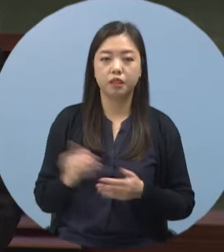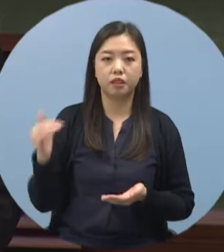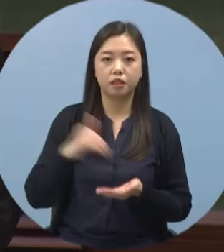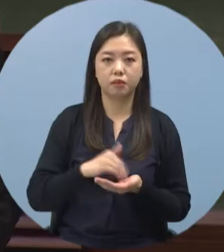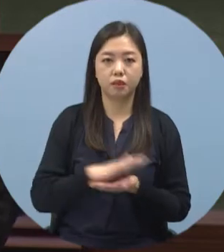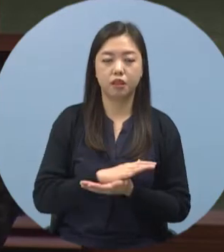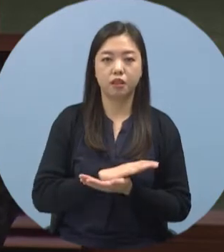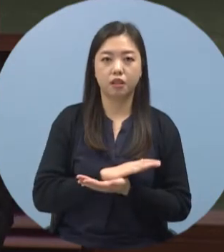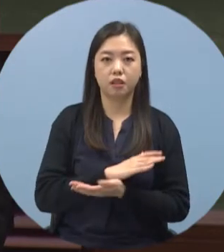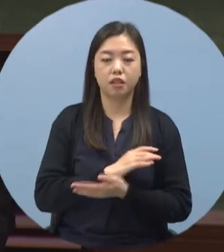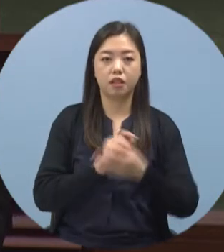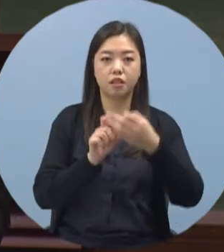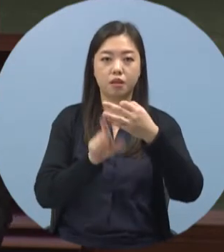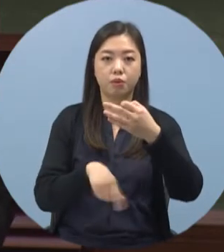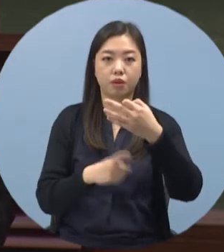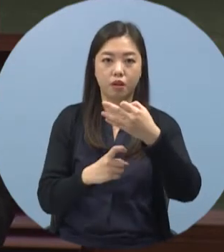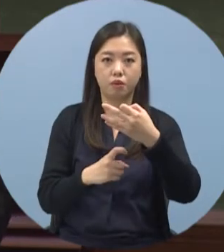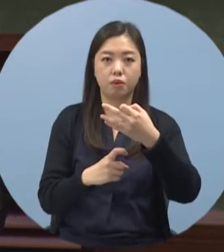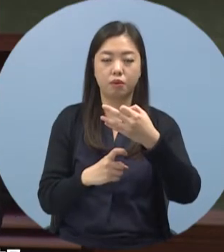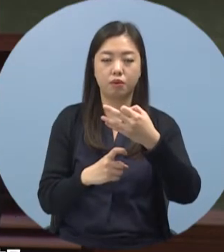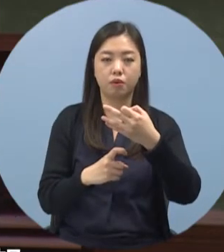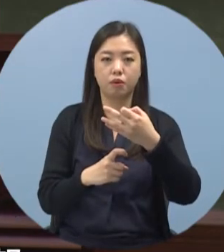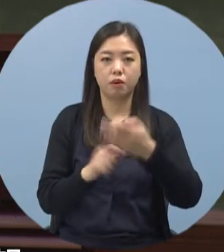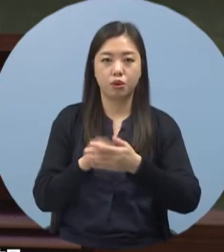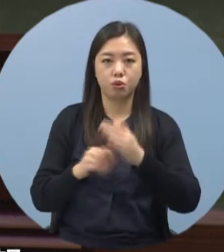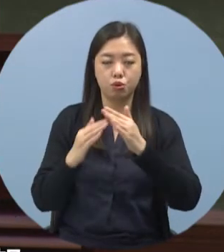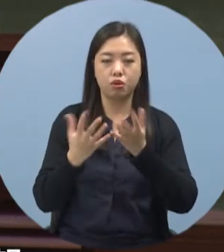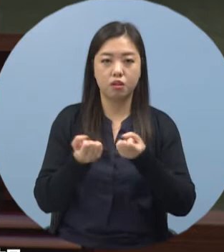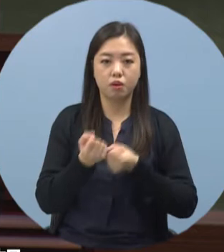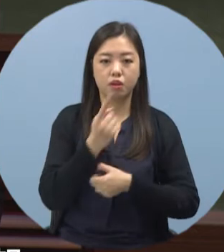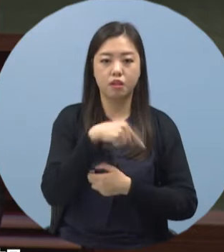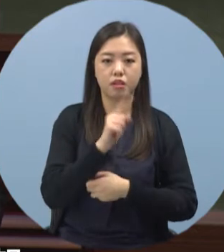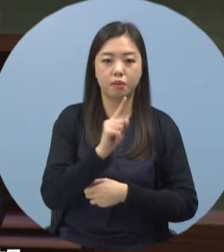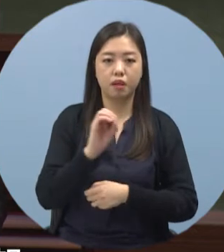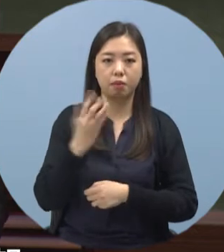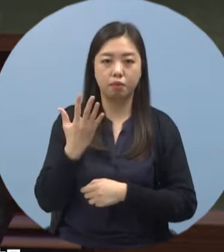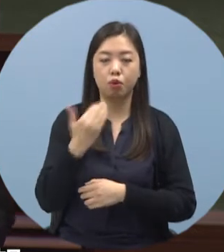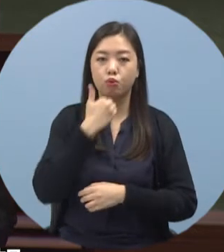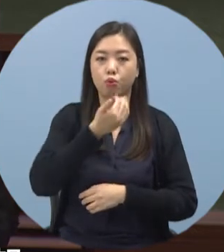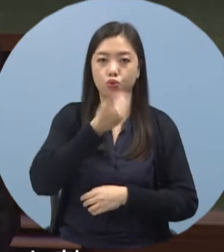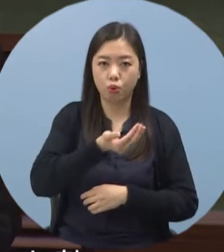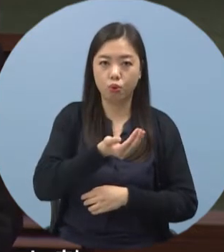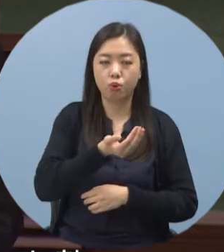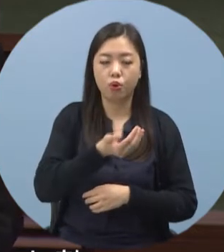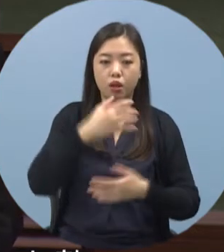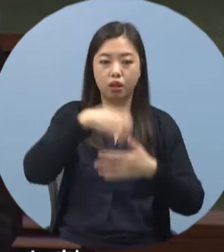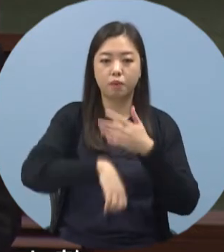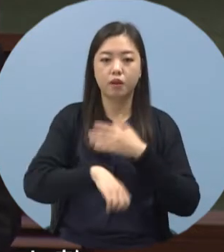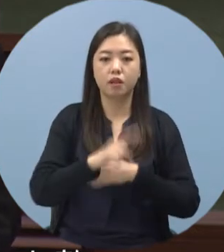截至今年9月，今年3月9日，秘書處收到1105宗舉報，當